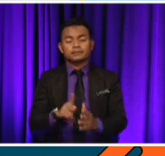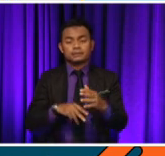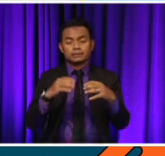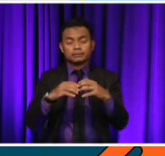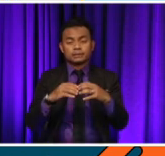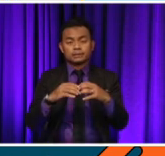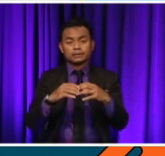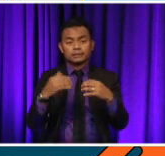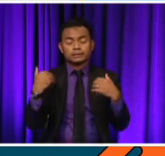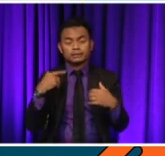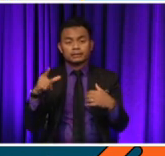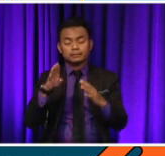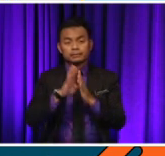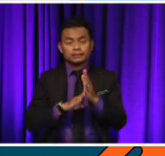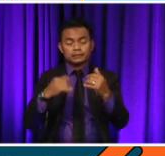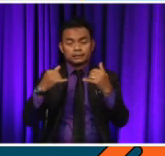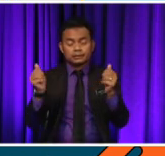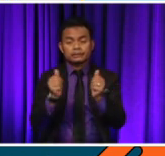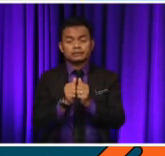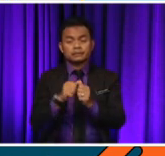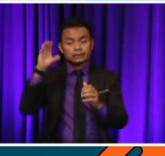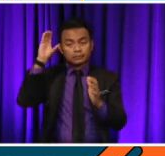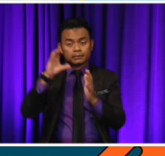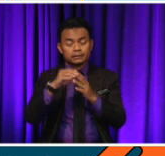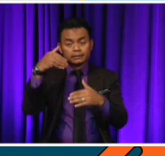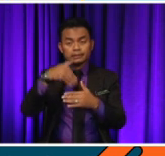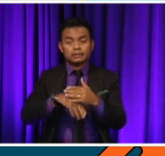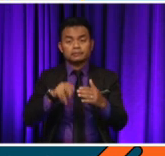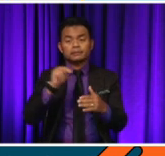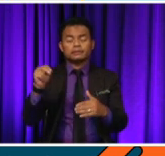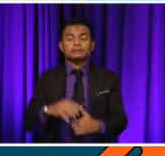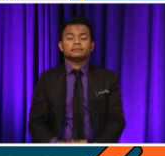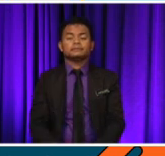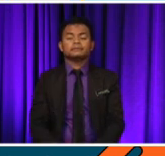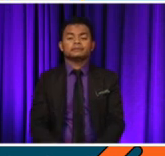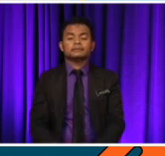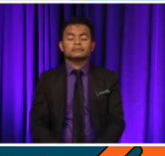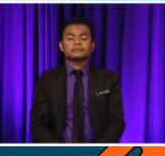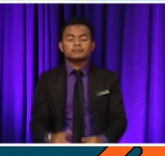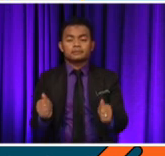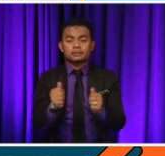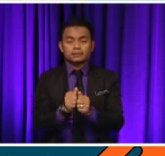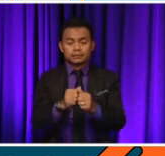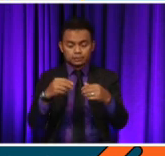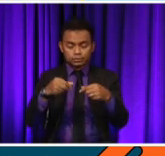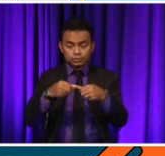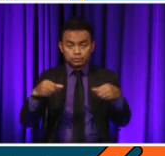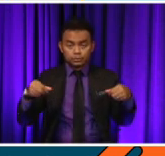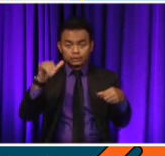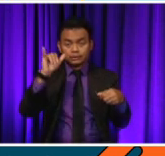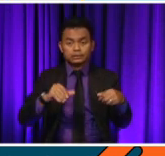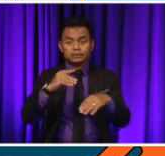berkaitan dengan gambaran dalam gambaran dalaman dengan pengukuran dibuat melalui